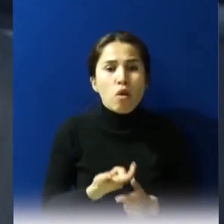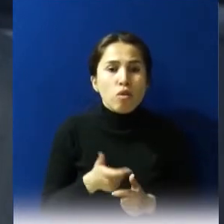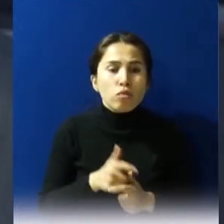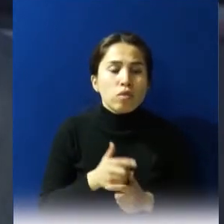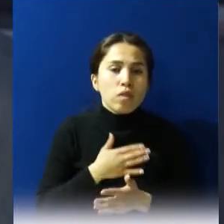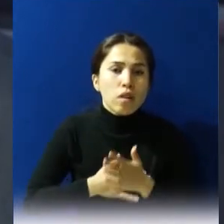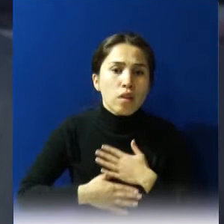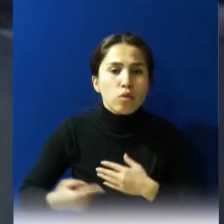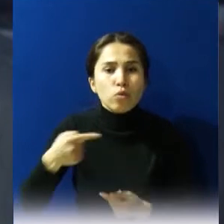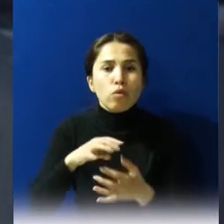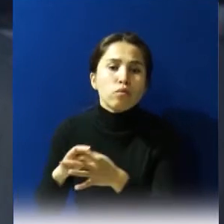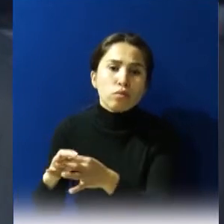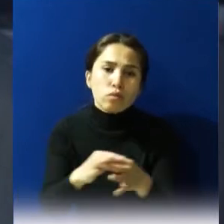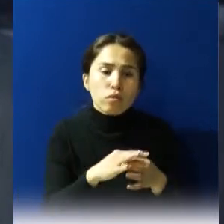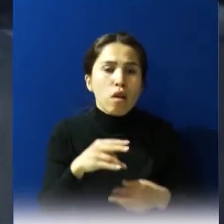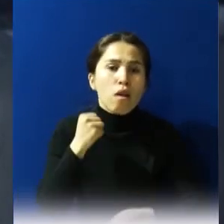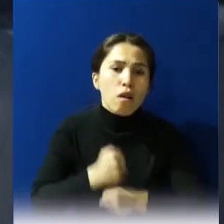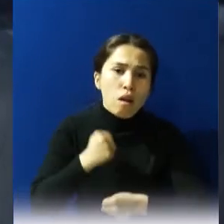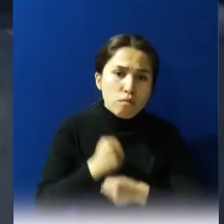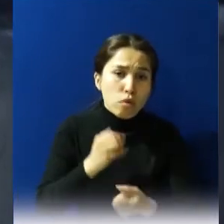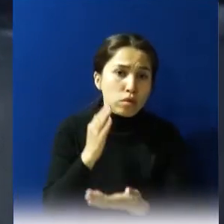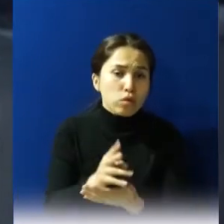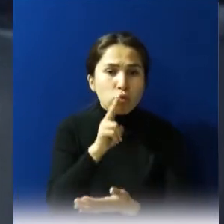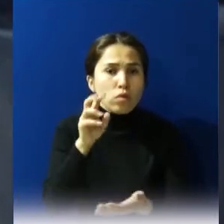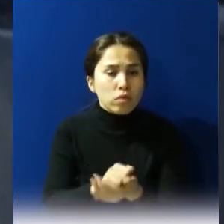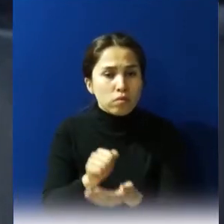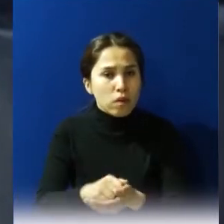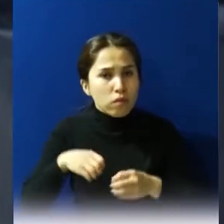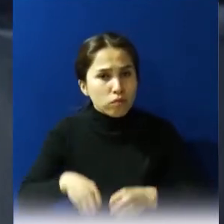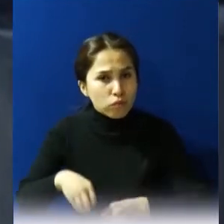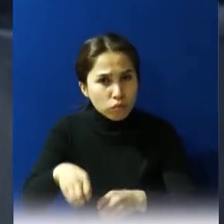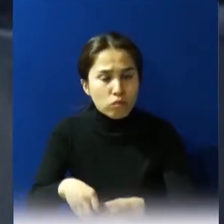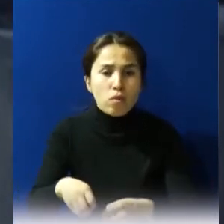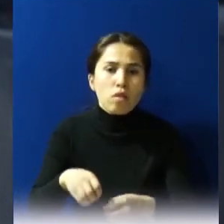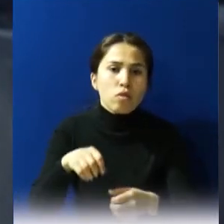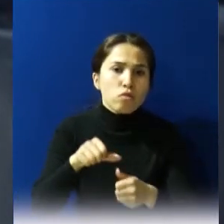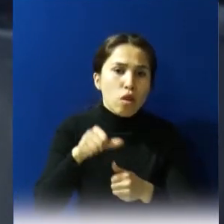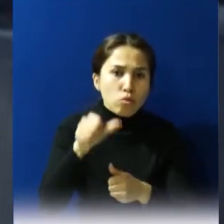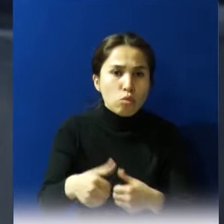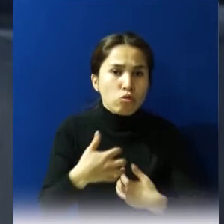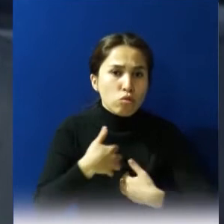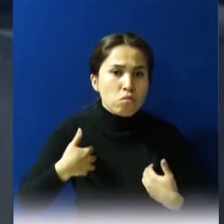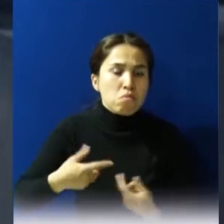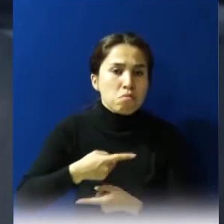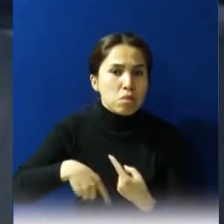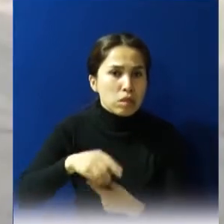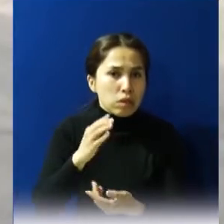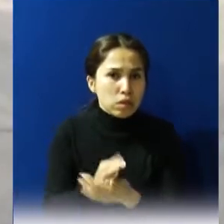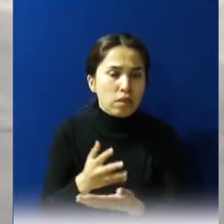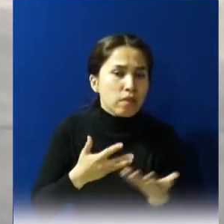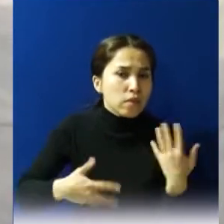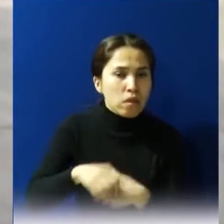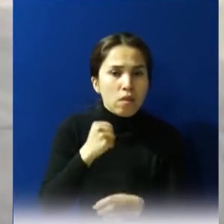этим очень гордимся. Все у нас в порядке, живем дружно, работаем. Кто-то занимается сельским хозяйством, животноводством особенно.